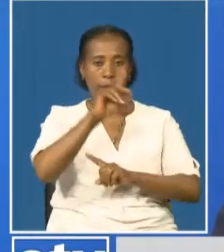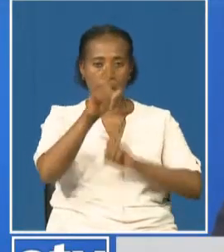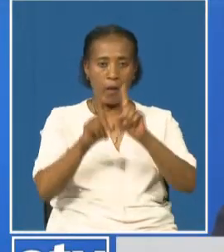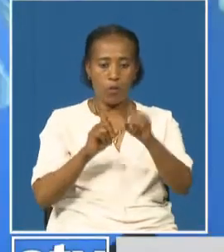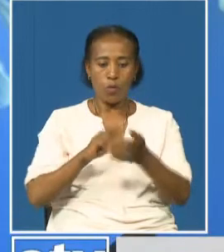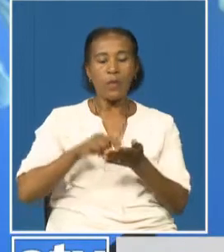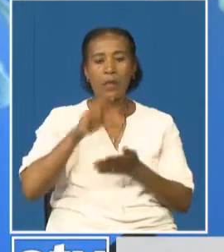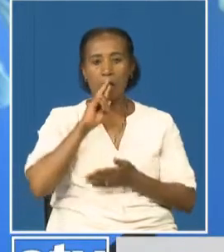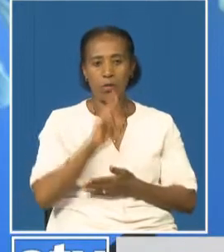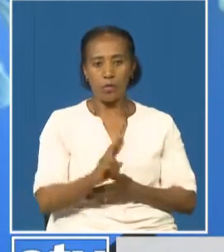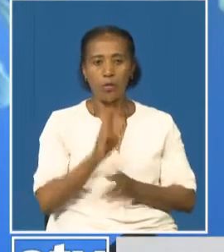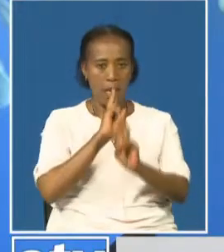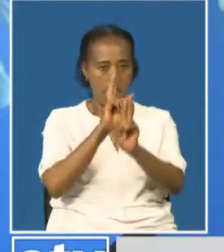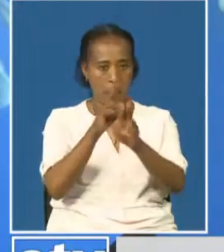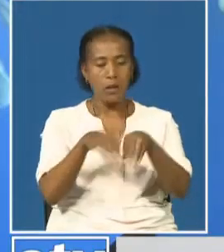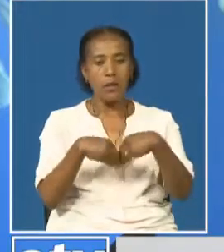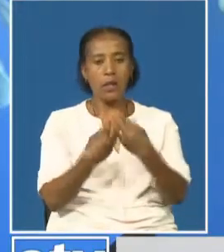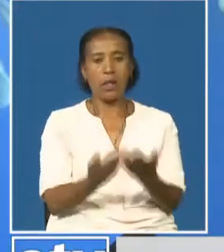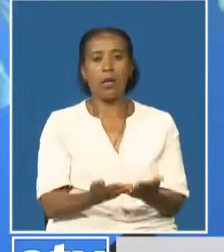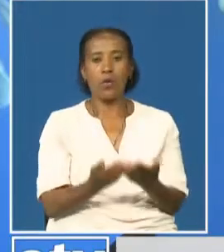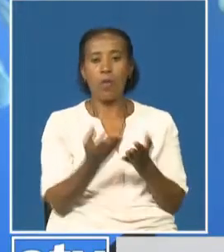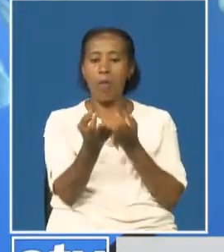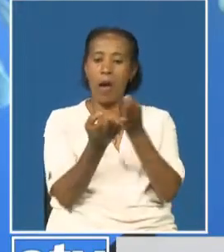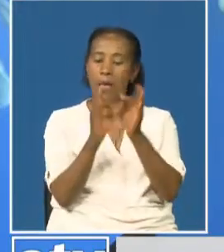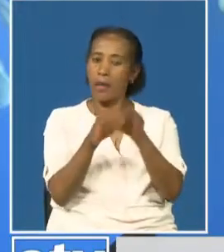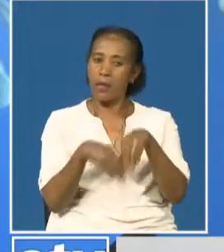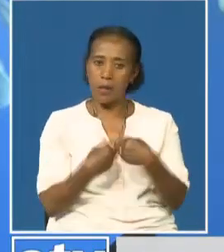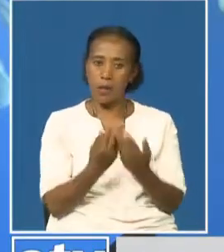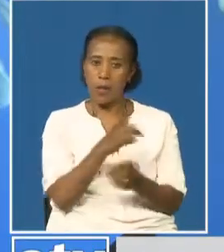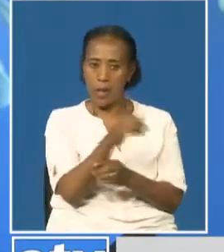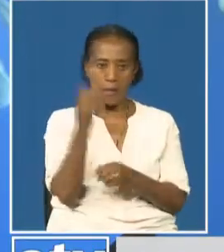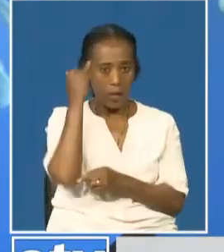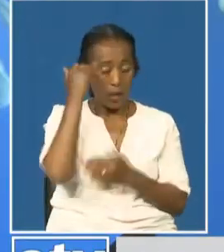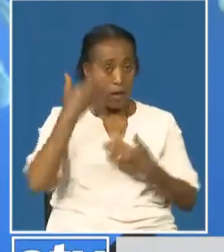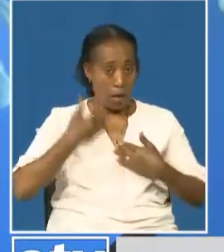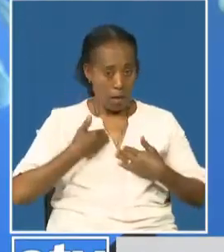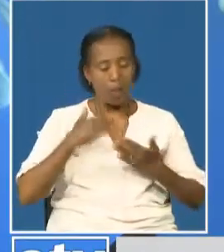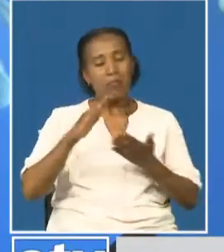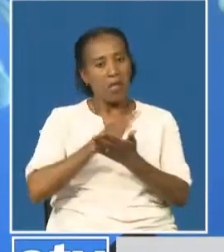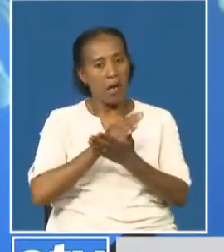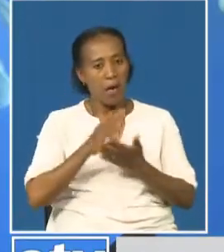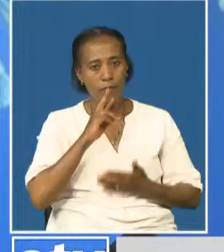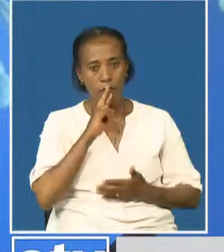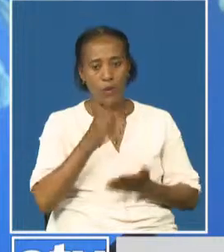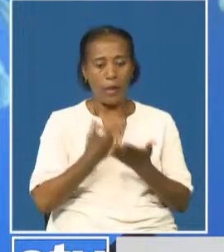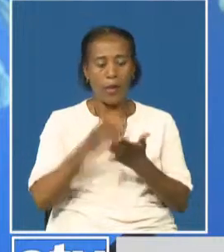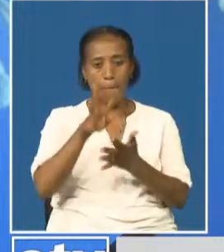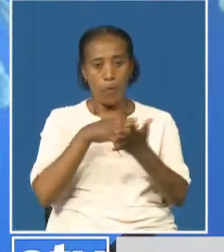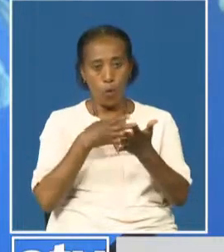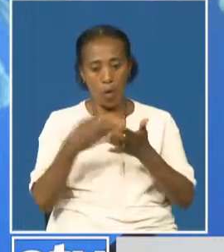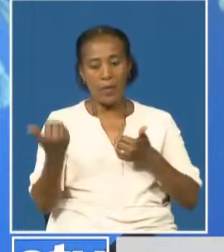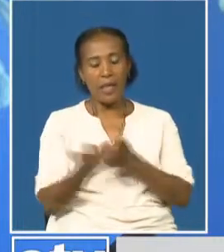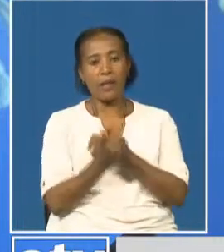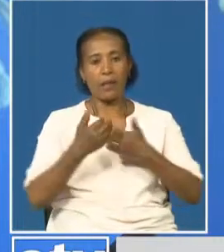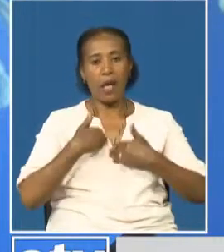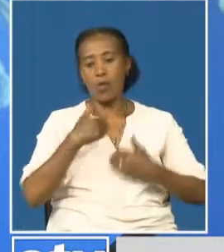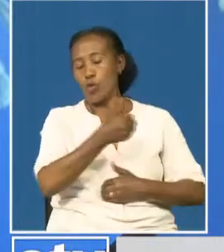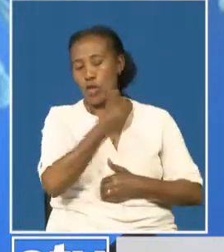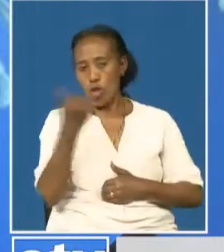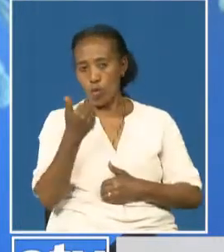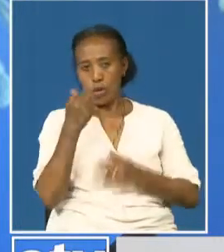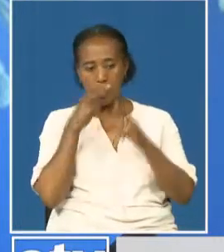ጥያቄዎችን ብታነሱ ምላሾችን ይሰጣሉ፣ ሙያዊ ብራራቸውን ይሰጣሉ። እናንተም ሀሳብ ካላችሁ ብታካፍሉን። ይህንም ፕሮግራም እየተከታተሉ ያሉ